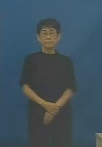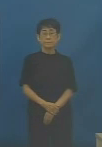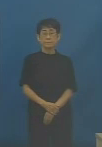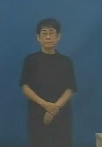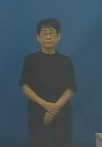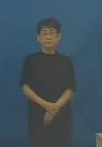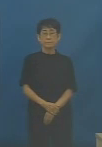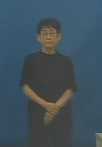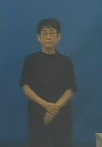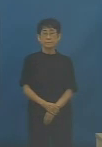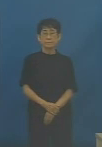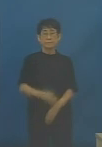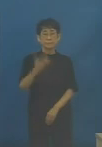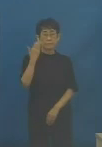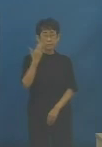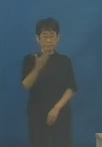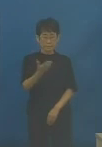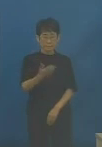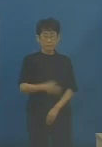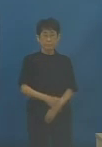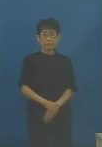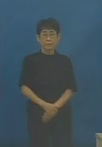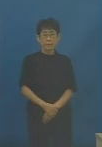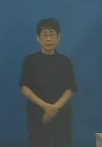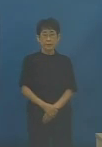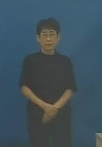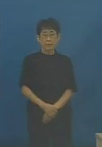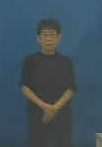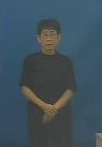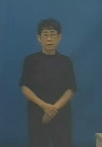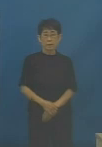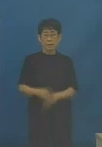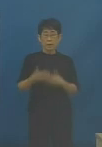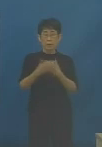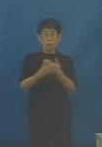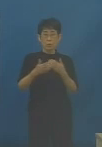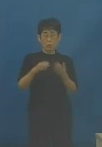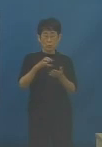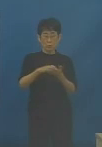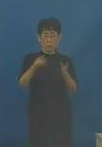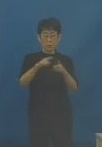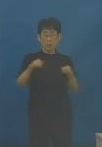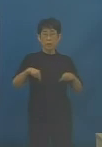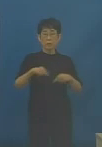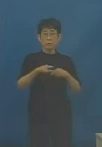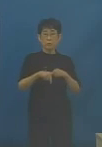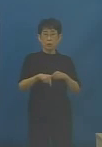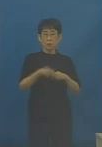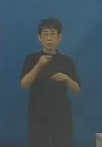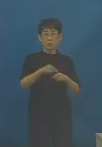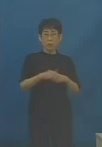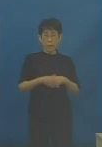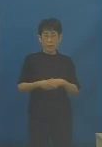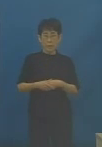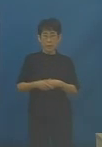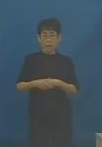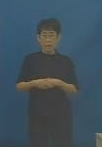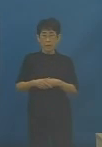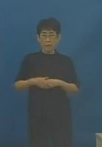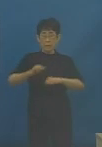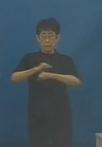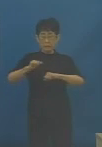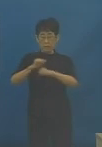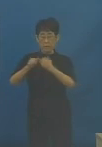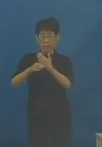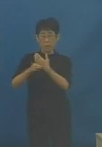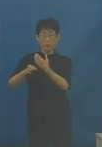あ、すみません、また時事通信の竹原です。すみません、療養証明書の関連で今生命保険の業界がですね、